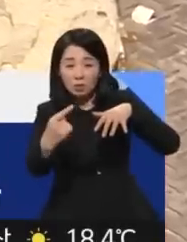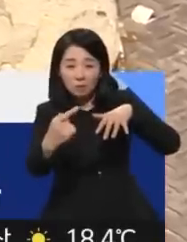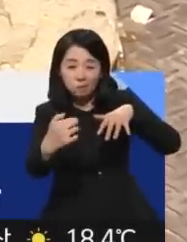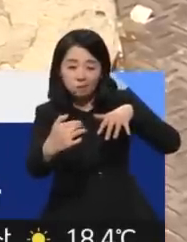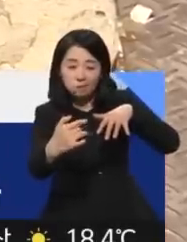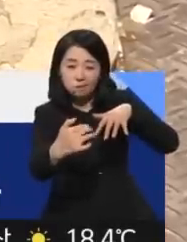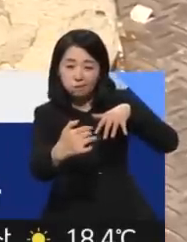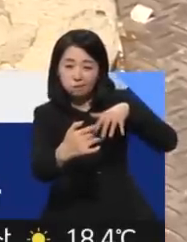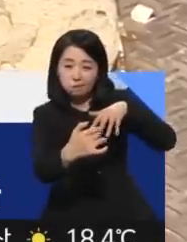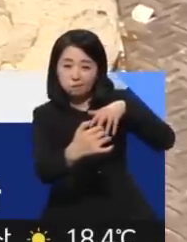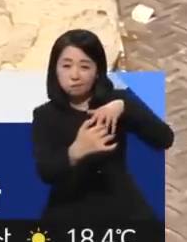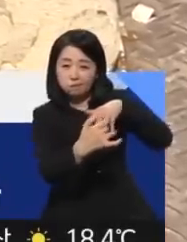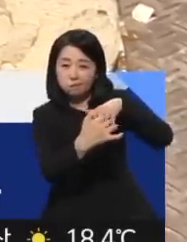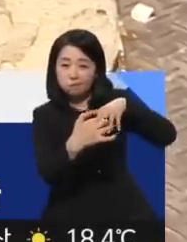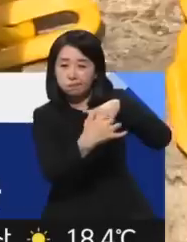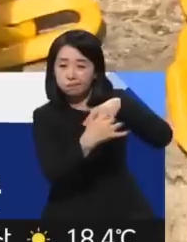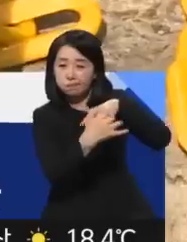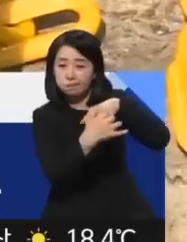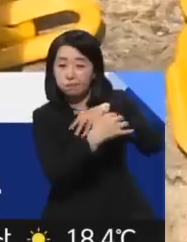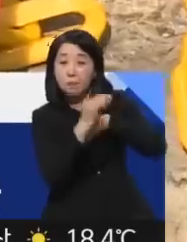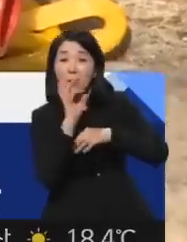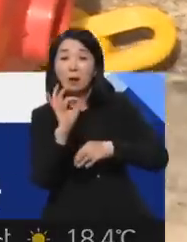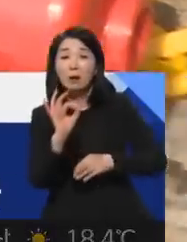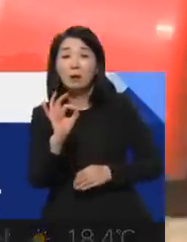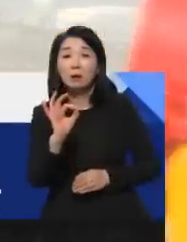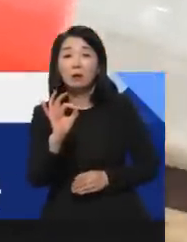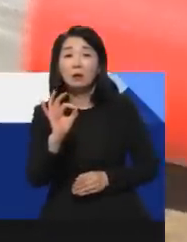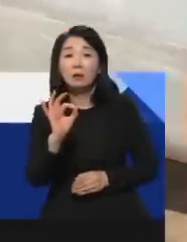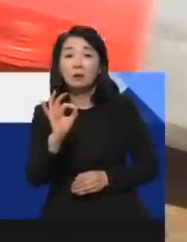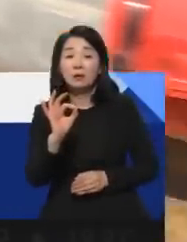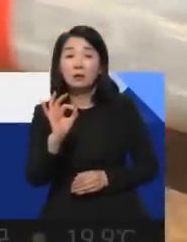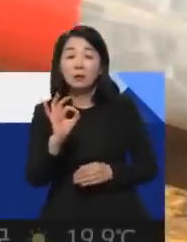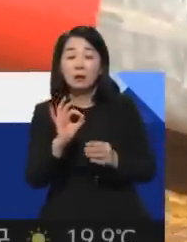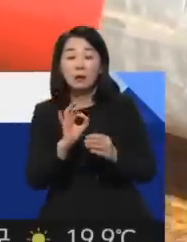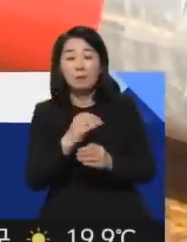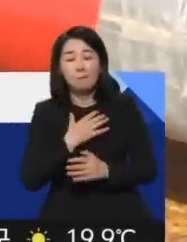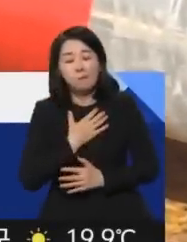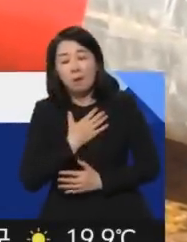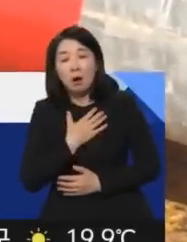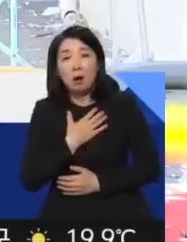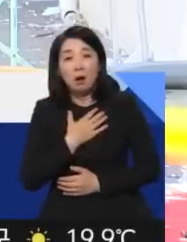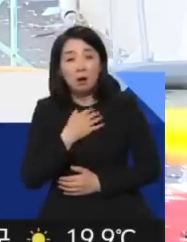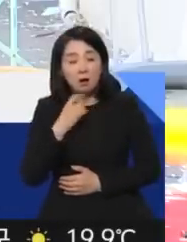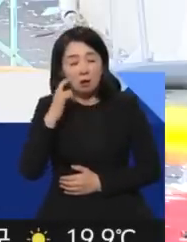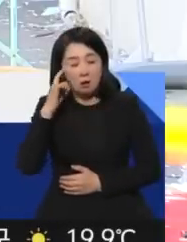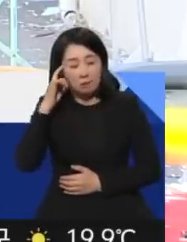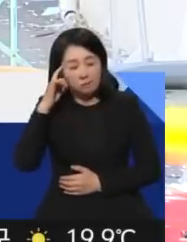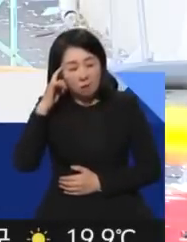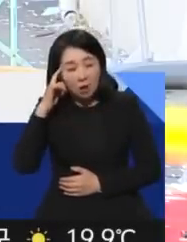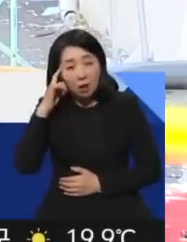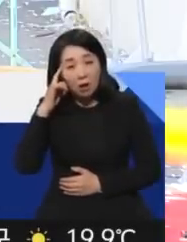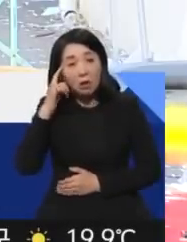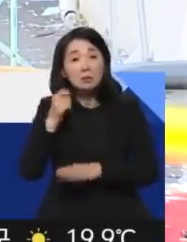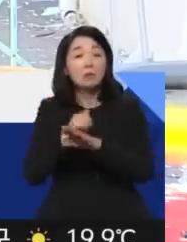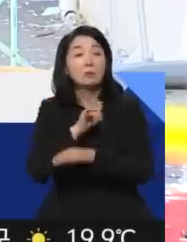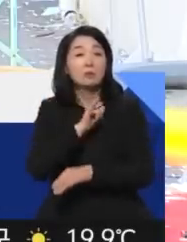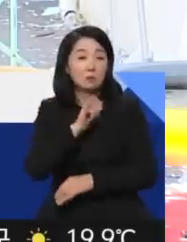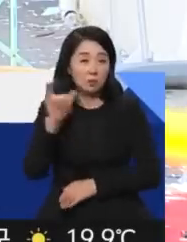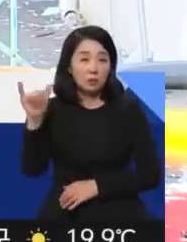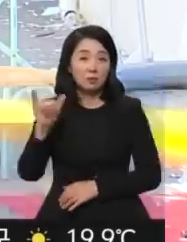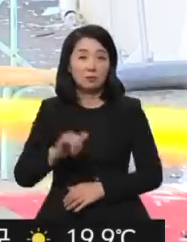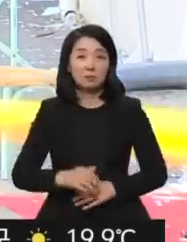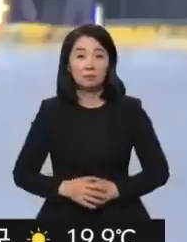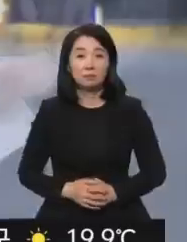그 골목으로 올라가는 걸 보니까 이제 끔찍한 생각이 들어서 전화드렸습니다. 그때 112에.